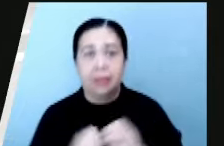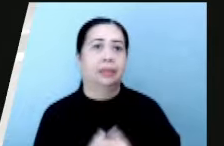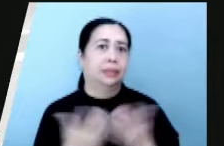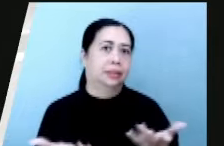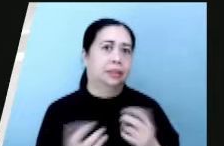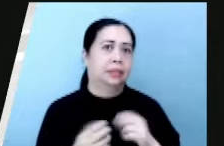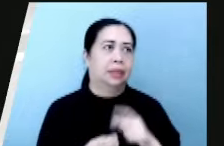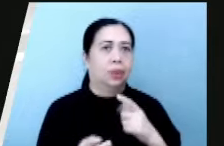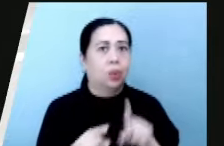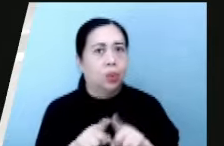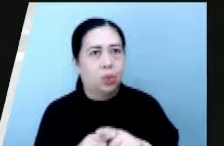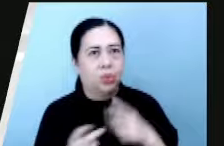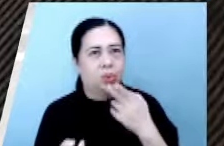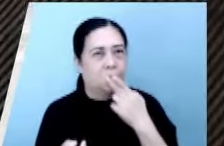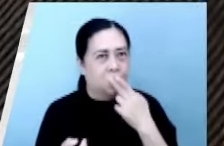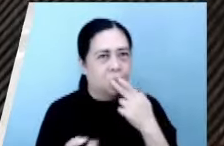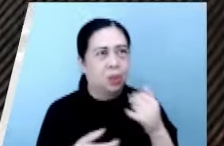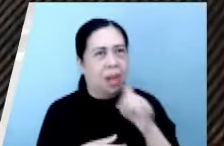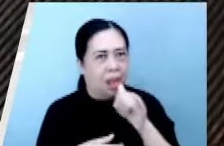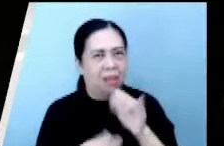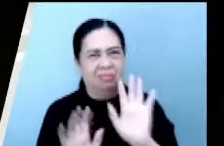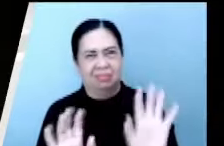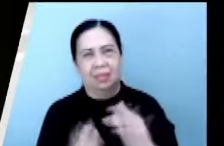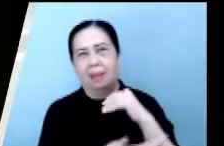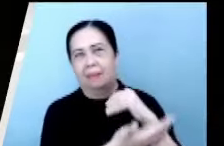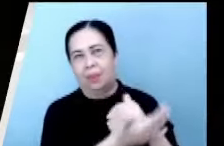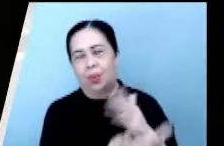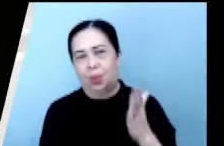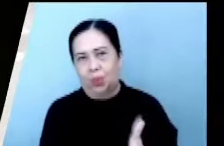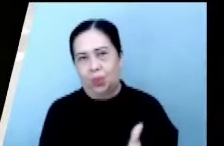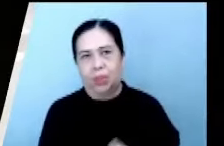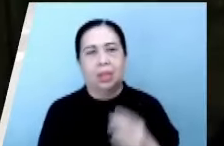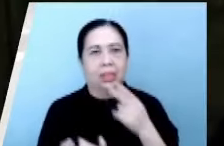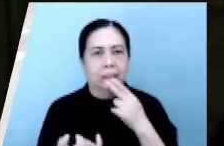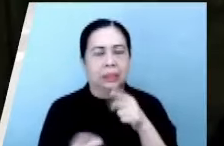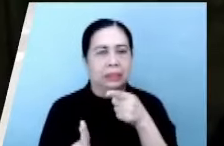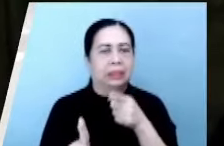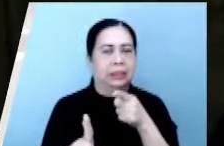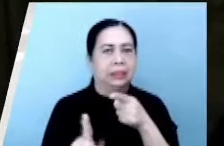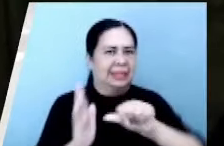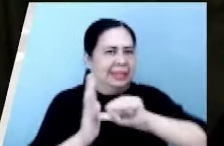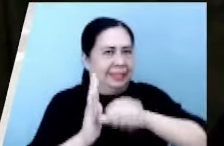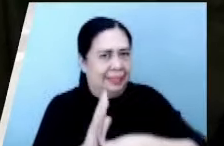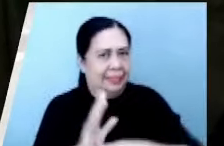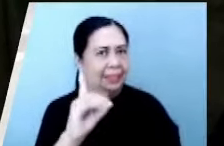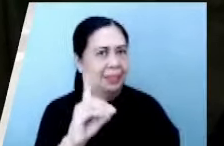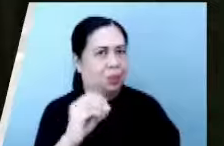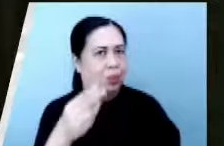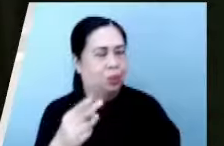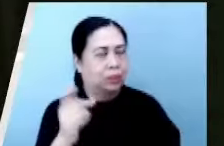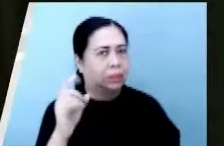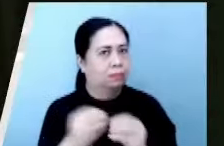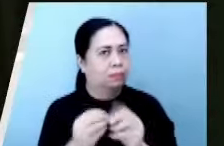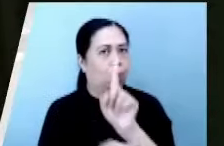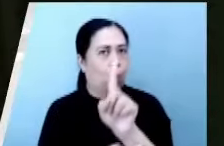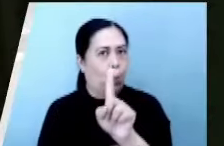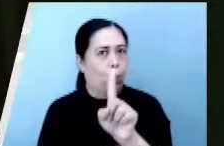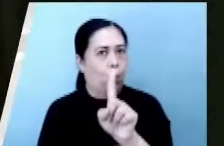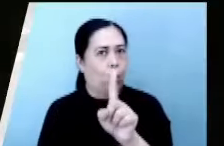bisyo, iiwasan natin siya. Paninigarilyo ang binibigyang diin ng DOH bilang pangunahing kalaban dahil